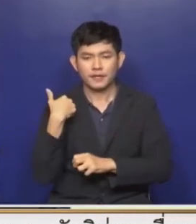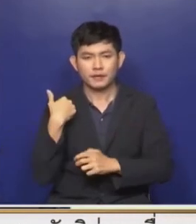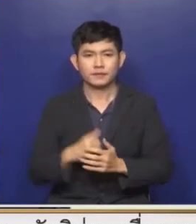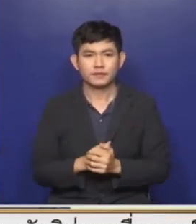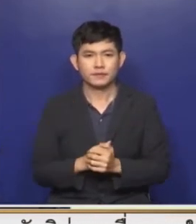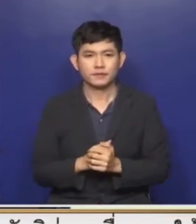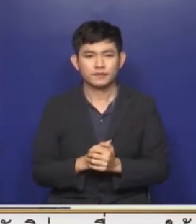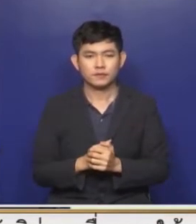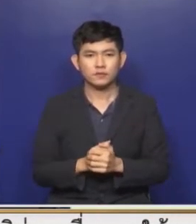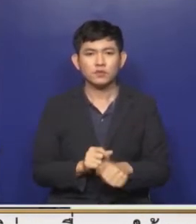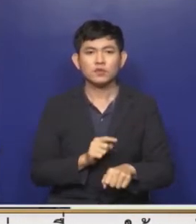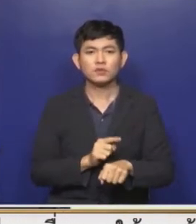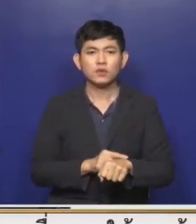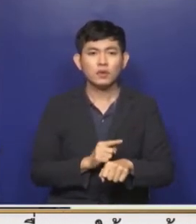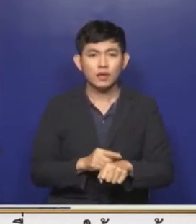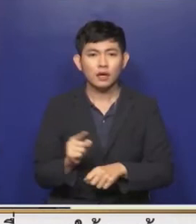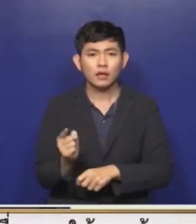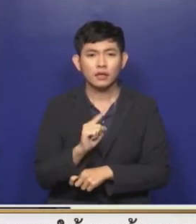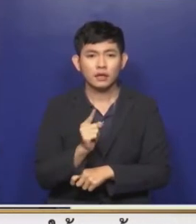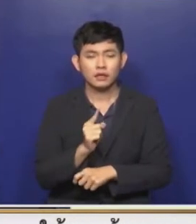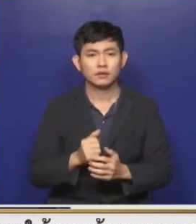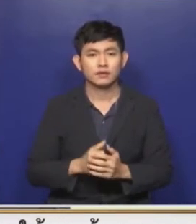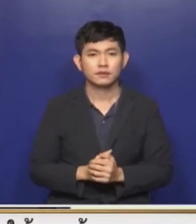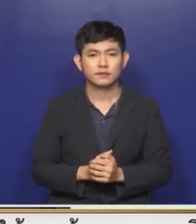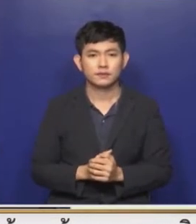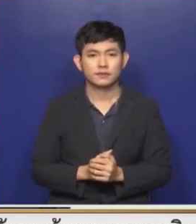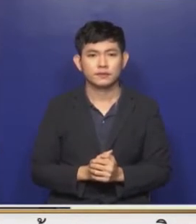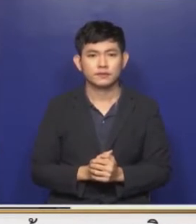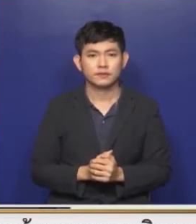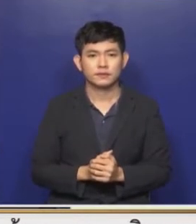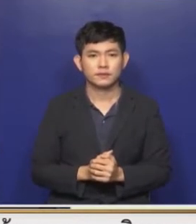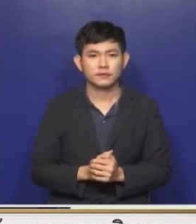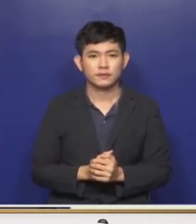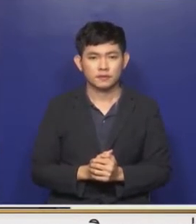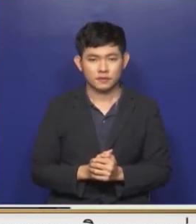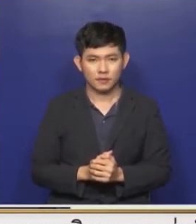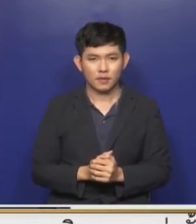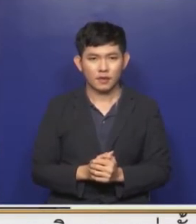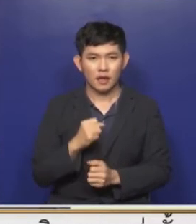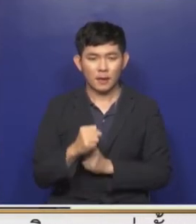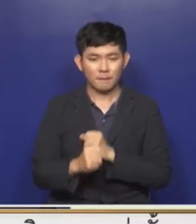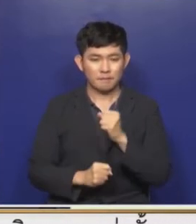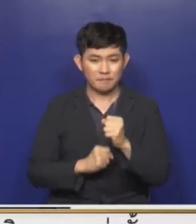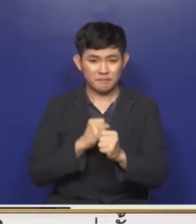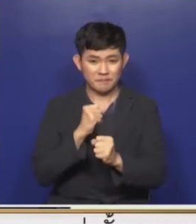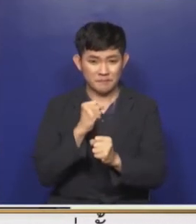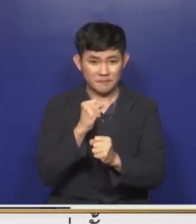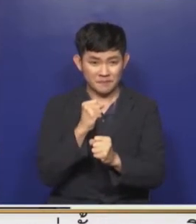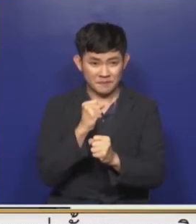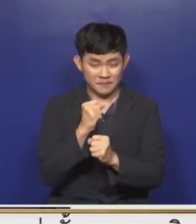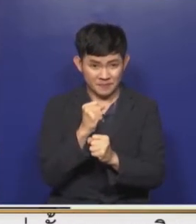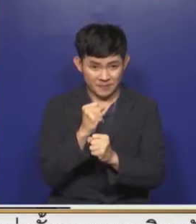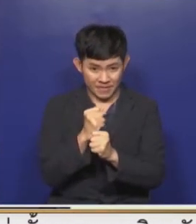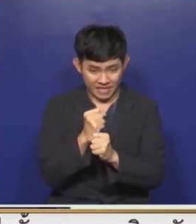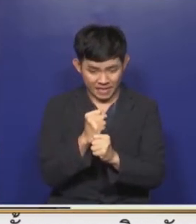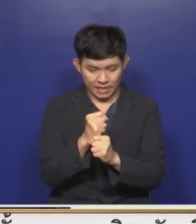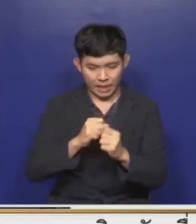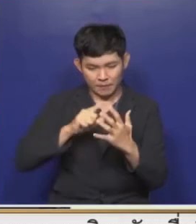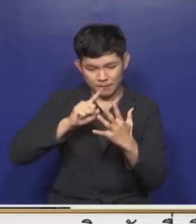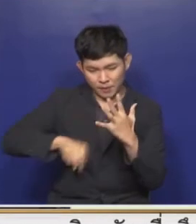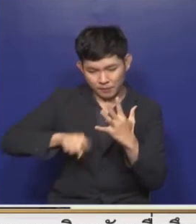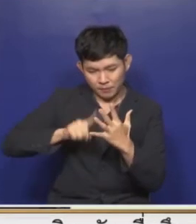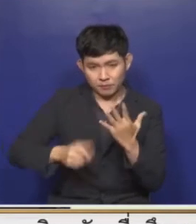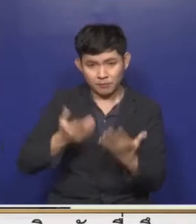และ ระยเวลาที่เกิดขึ้กยดอยู่ใช่วงระยะเวลาก่อนส้นปีต่เรื่องมาถึไปปี เป็อย่างนี้มาโดยตลอด